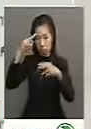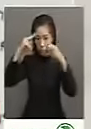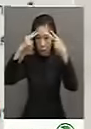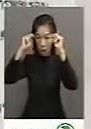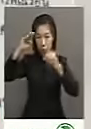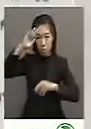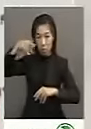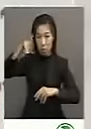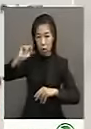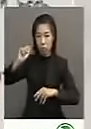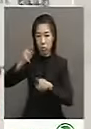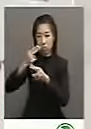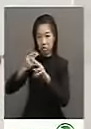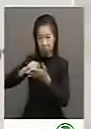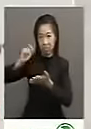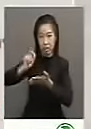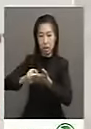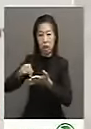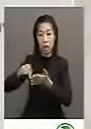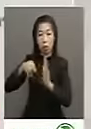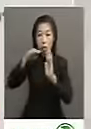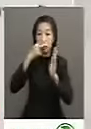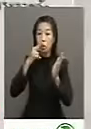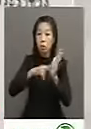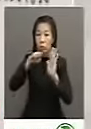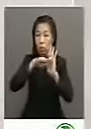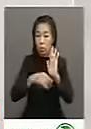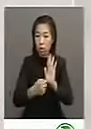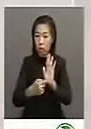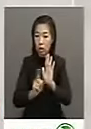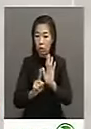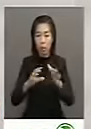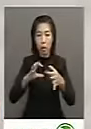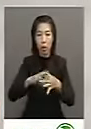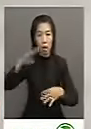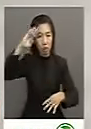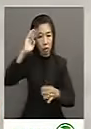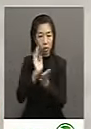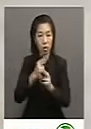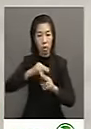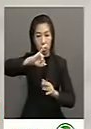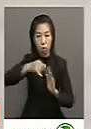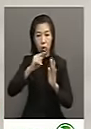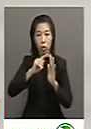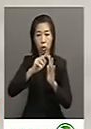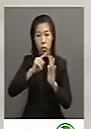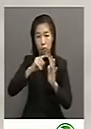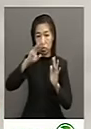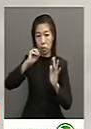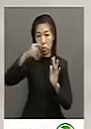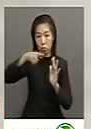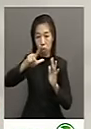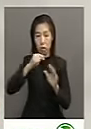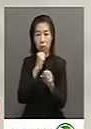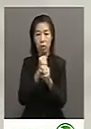ประยุทธ์จันทร์โอชาค่ะตามเนื้องานนะคะบอกว่าพลตำรวจเอกจุมพลมั่นหมายเป็นข้าราชการพลเรือนในพระองค์ต